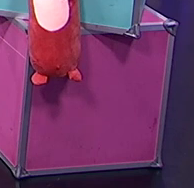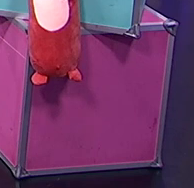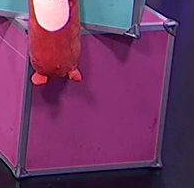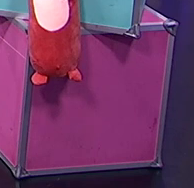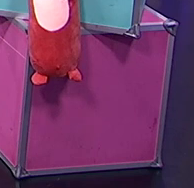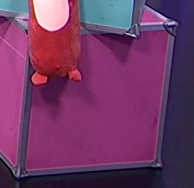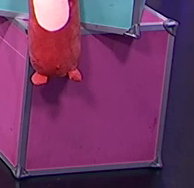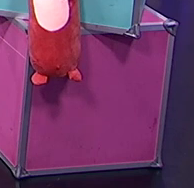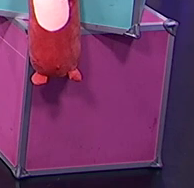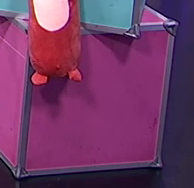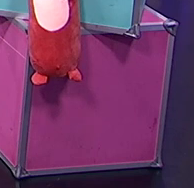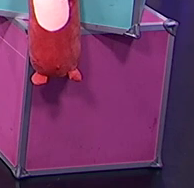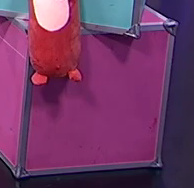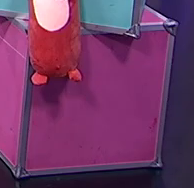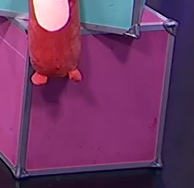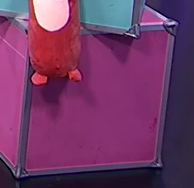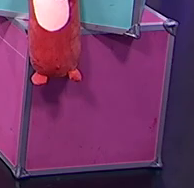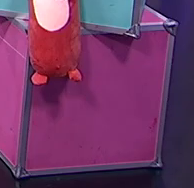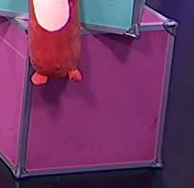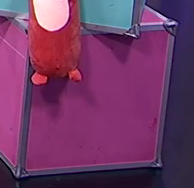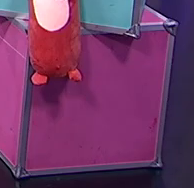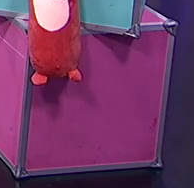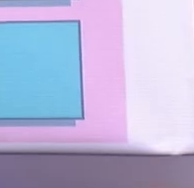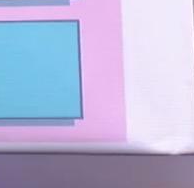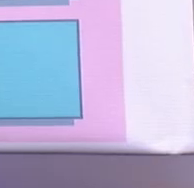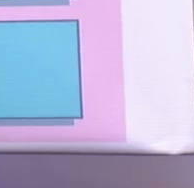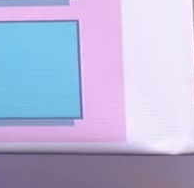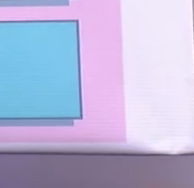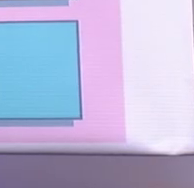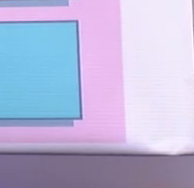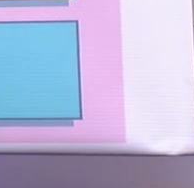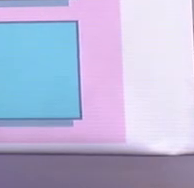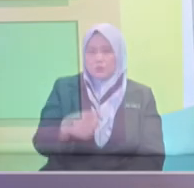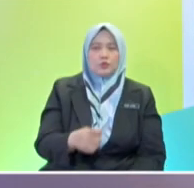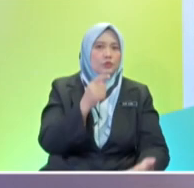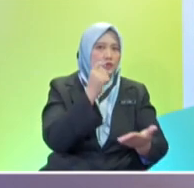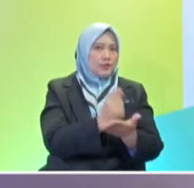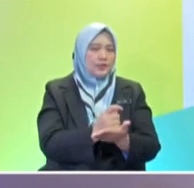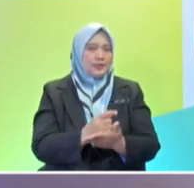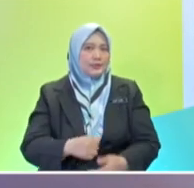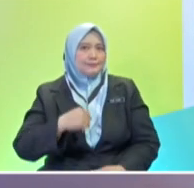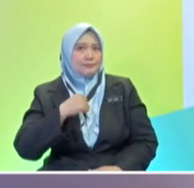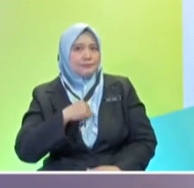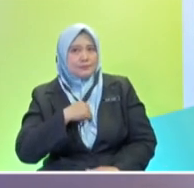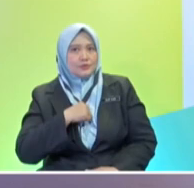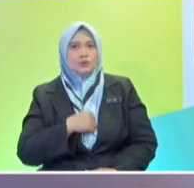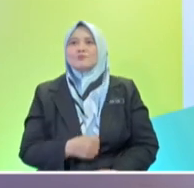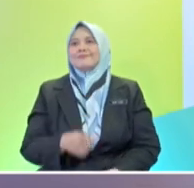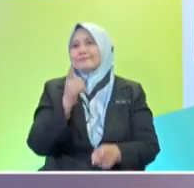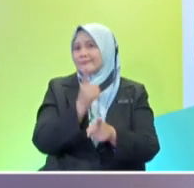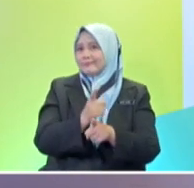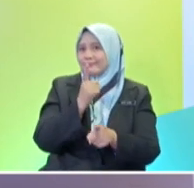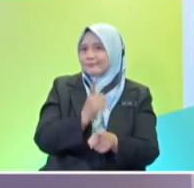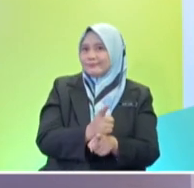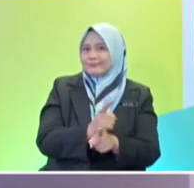keras, Mira jawab untuk mempertahankan diri. Betul? Wah, betul. Okey, satu poin kat